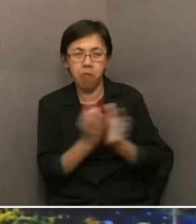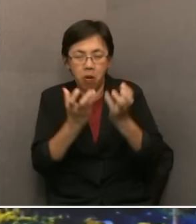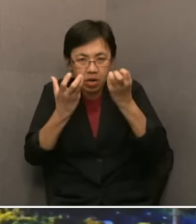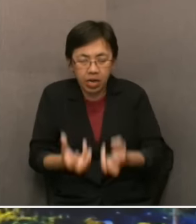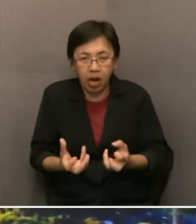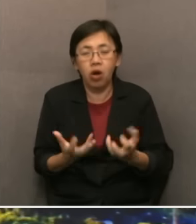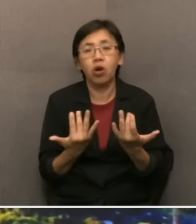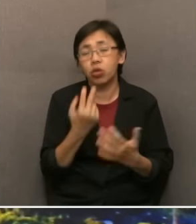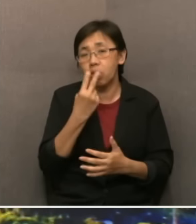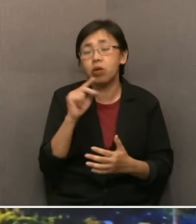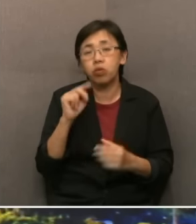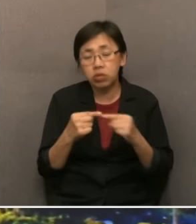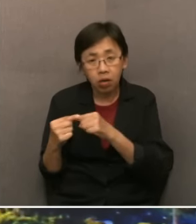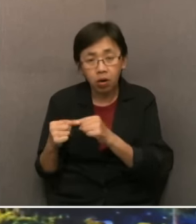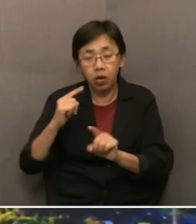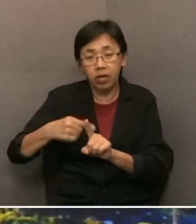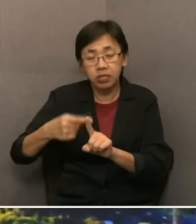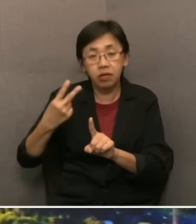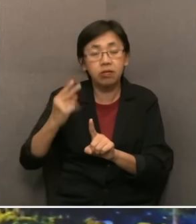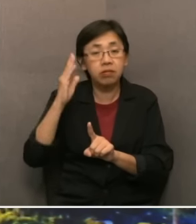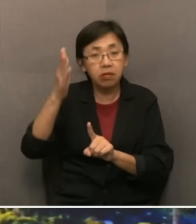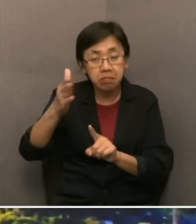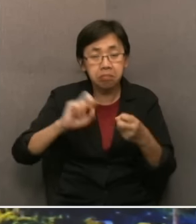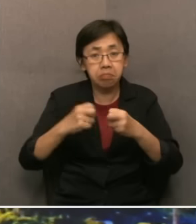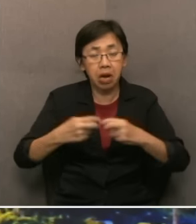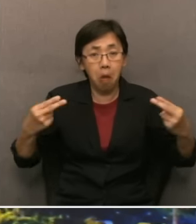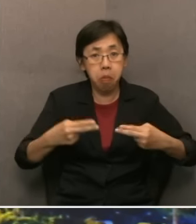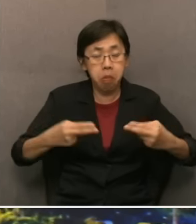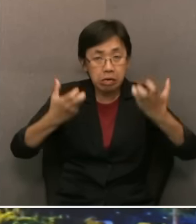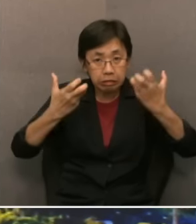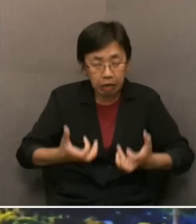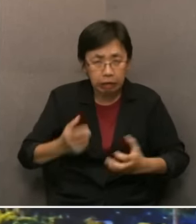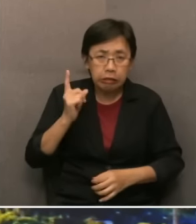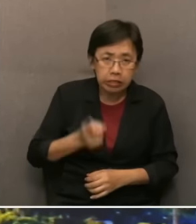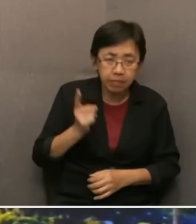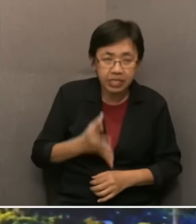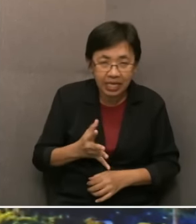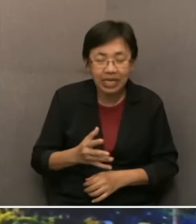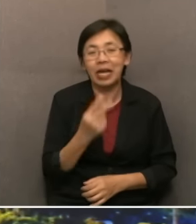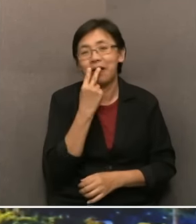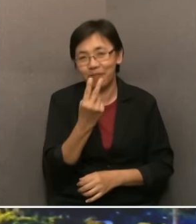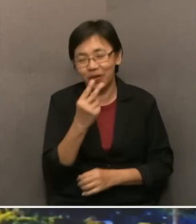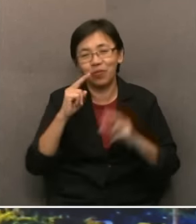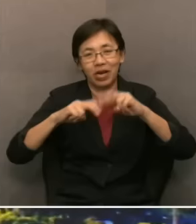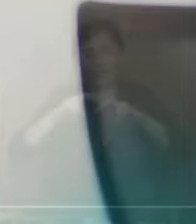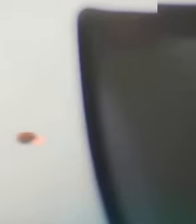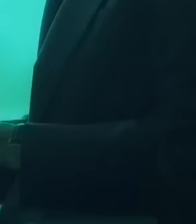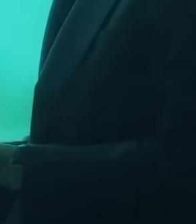จับตากันนะคะว่า 2เดือนหลังจากนี้เนี่ยจะทำให้เกิดสงครามเต็มรูปแบบได้หรือไม่ติดตามในไปตามเกม